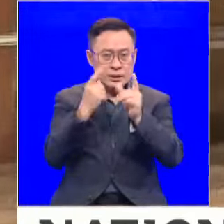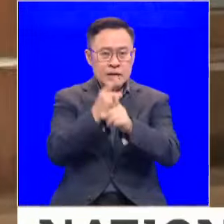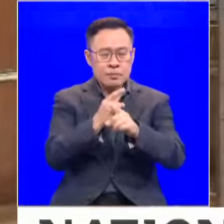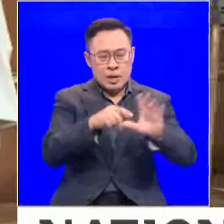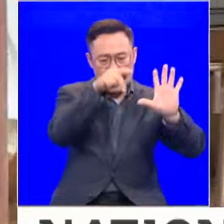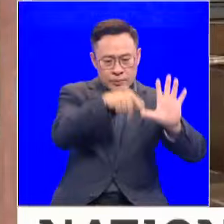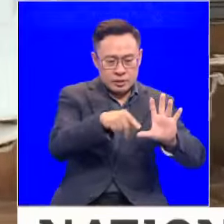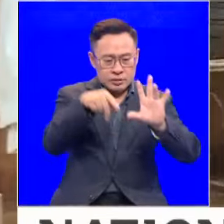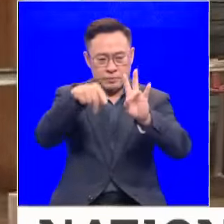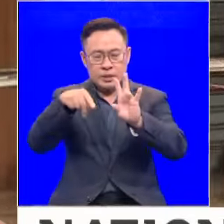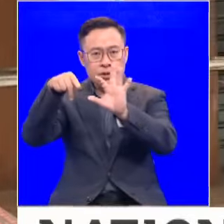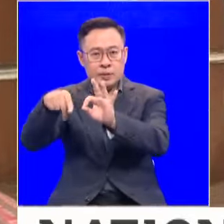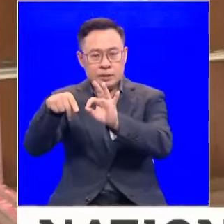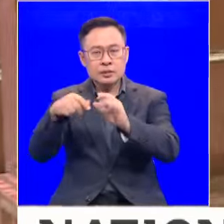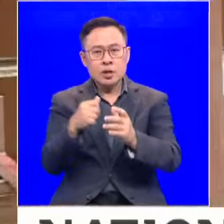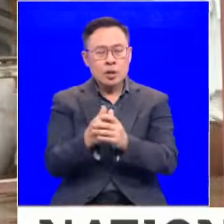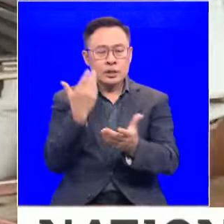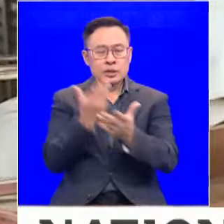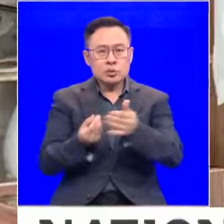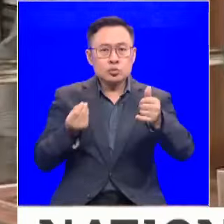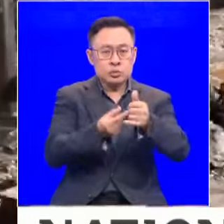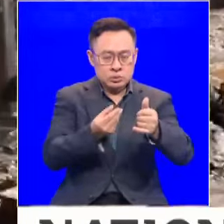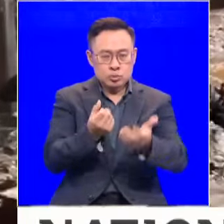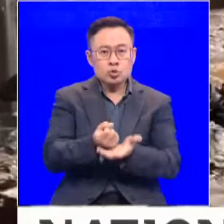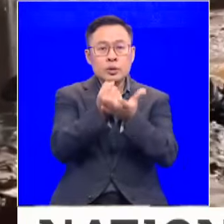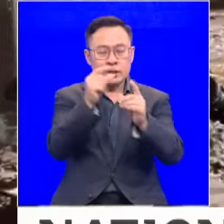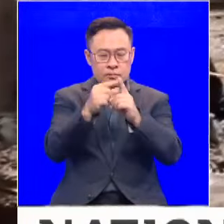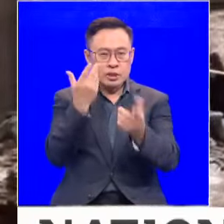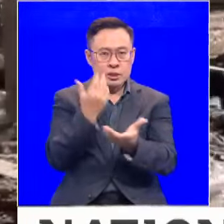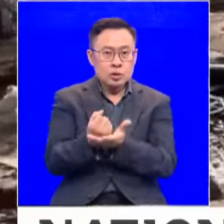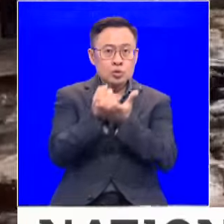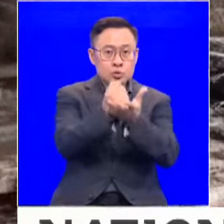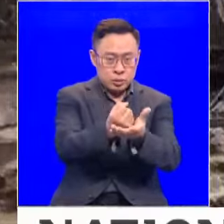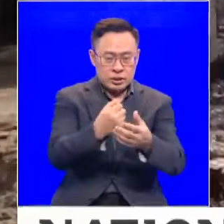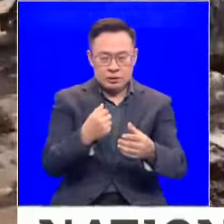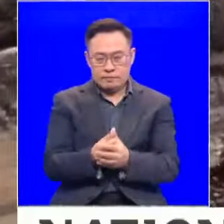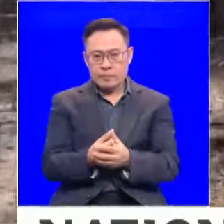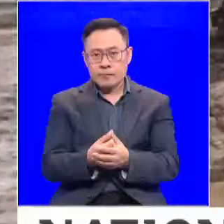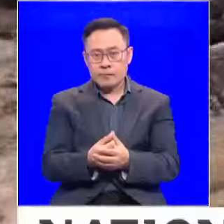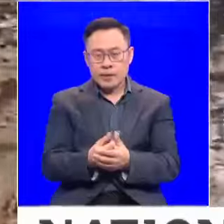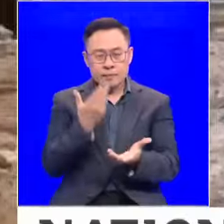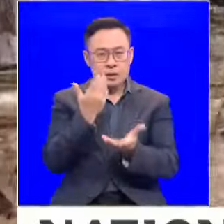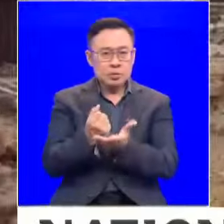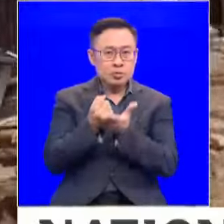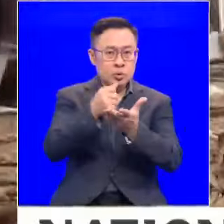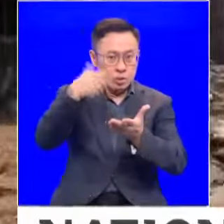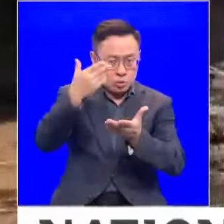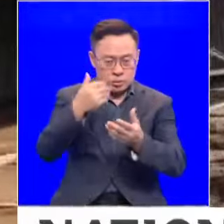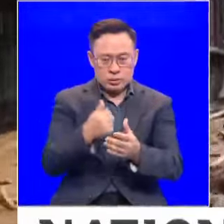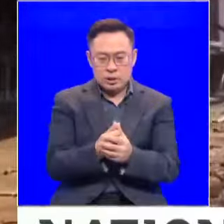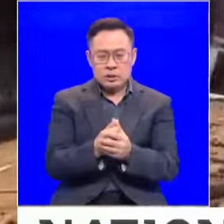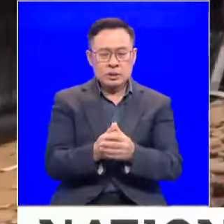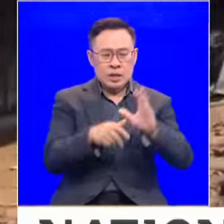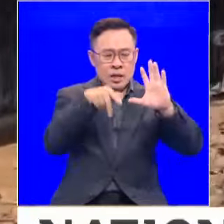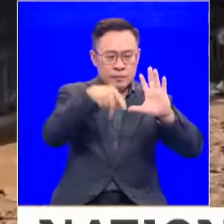แหละว่ามันไม่พอต่อความเสียหายของประชาชนแต่มันก็จำเป็นที่รัฐบาลต้องดูแลประชาชนเ่ออย่างทั่วถึงดังนั้น